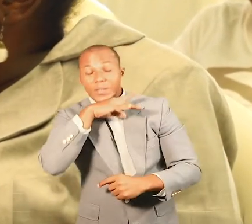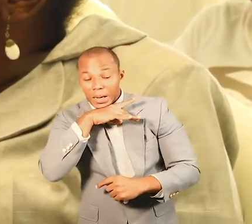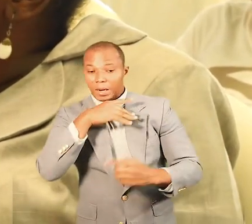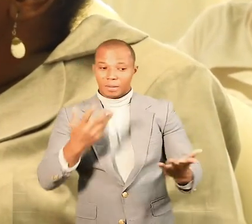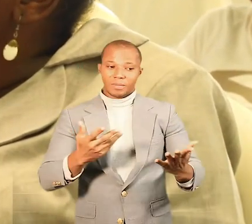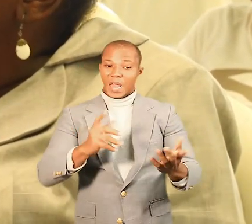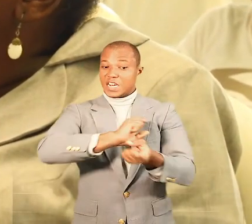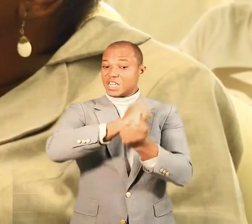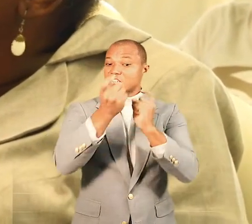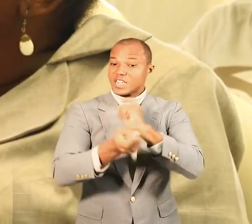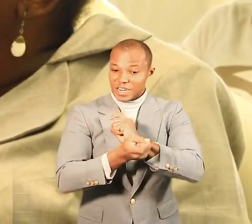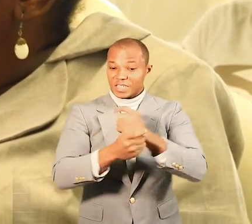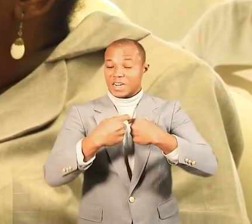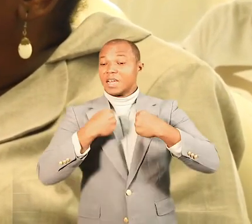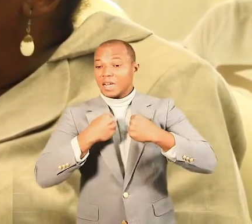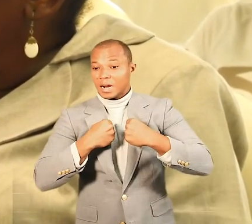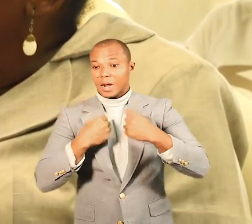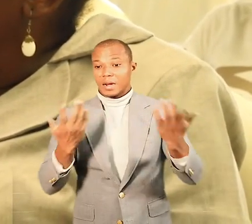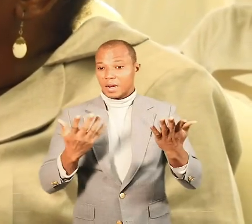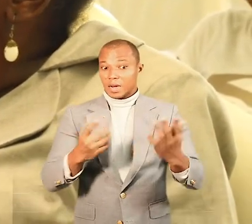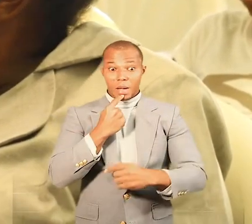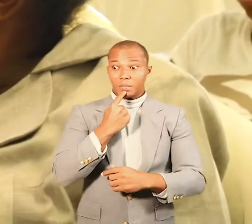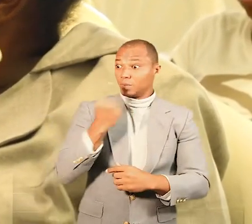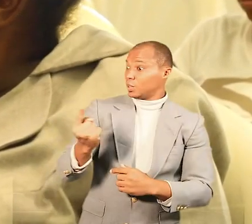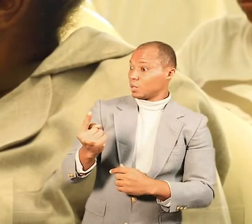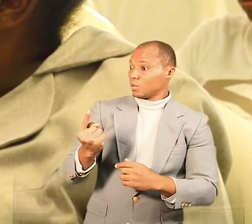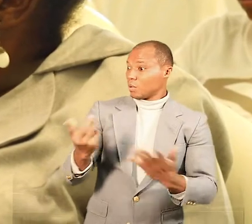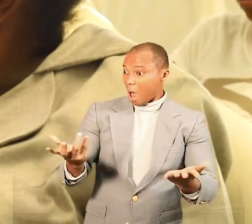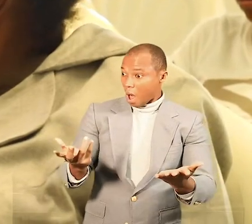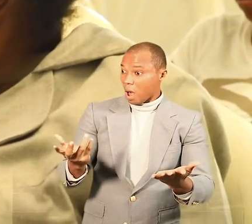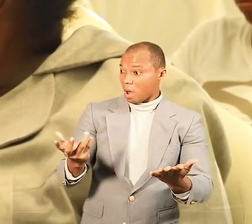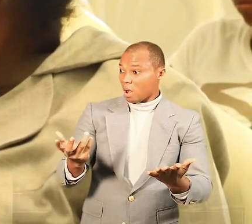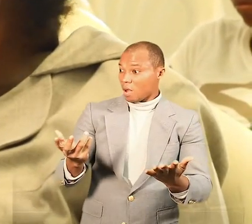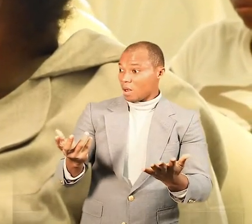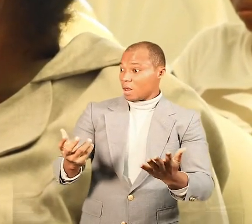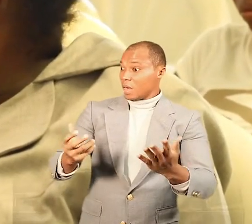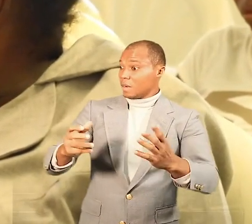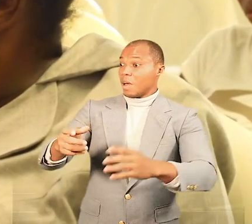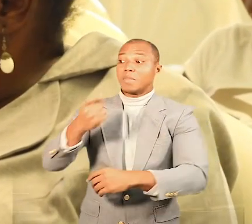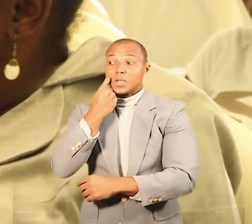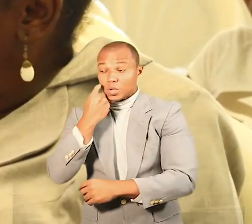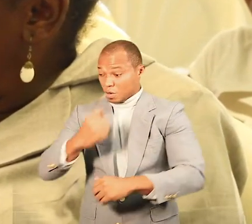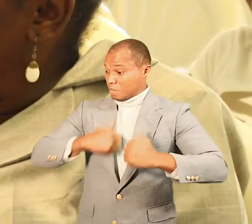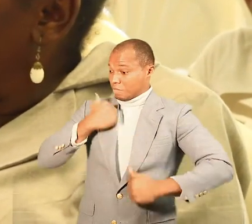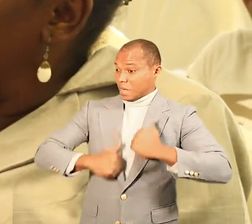Parce que, on va tout le monde proposer.